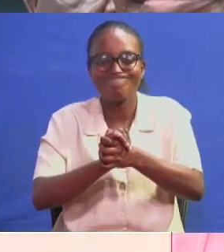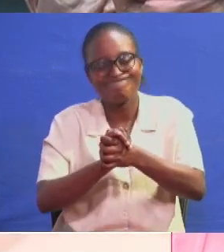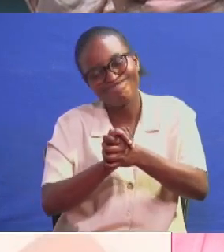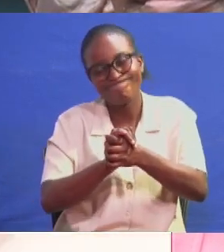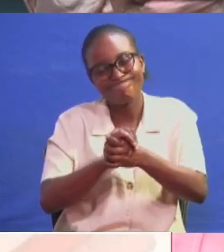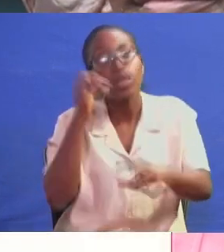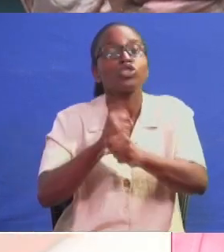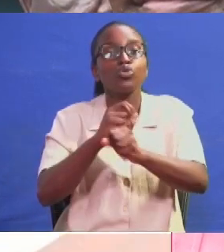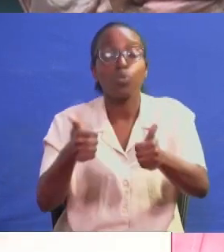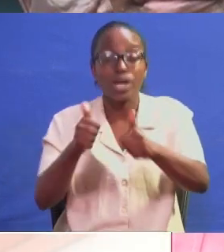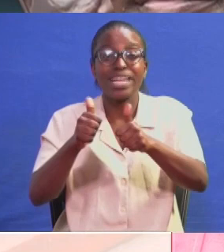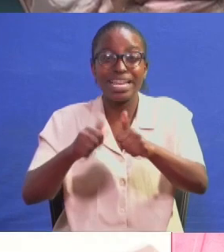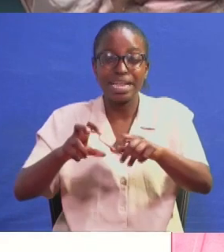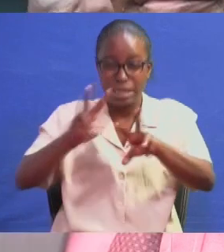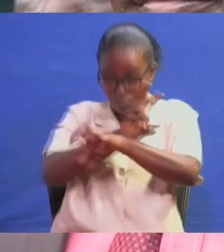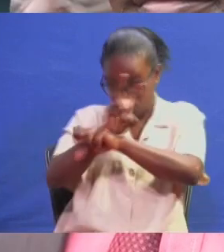ingawa bado tunafanya